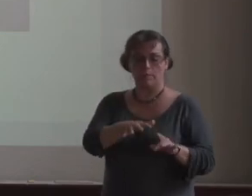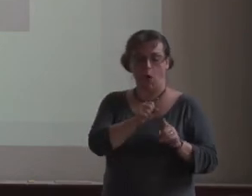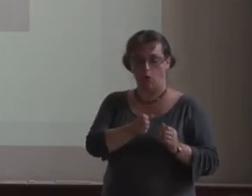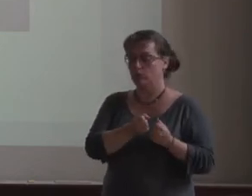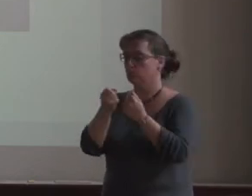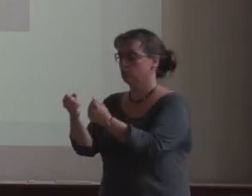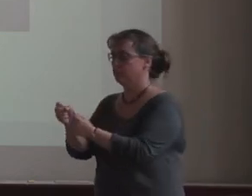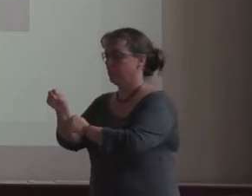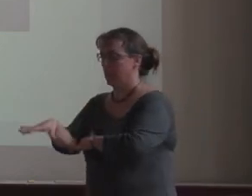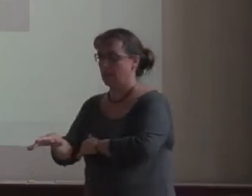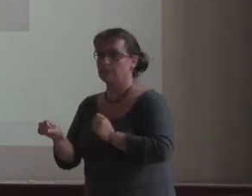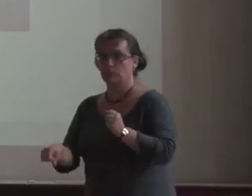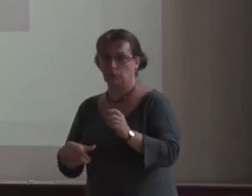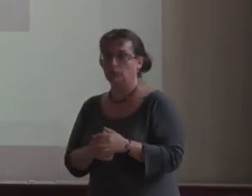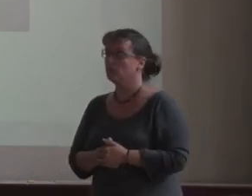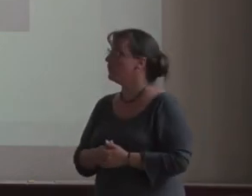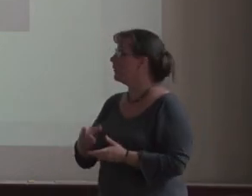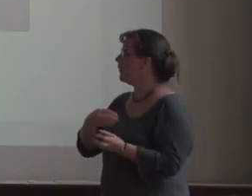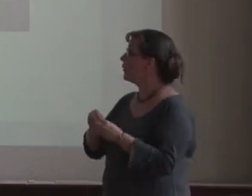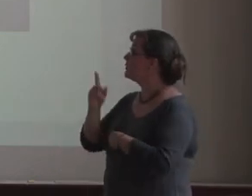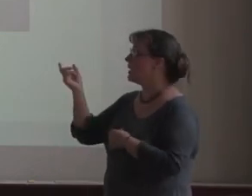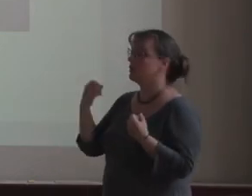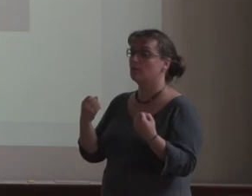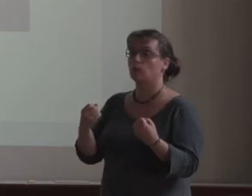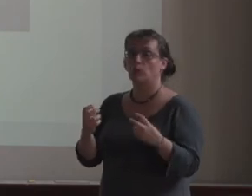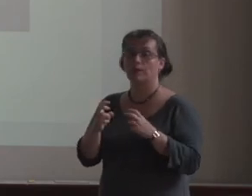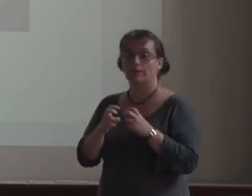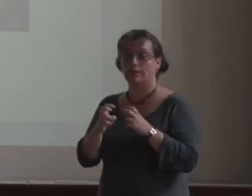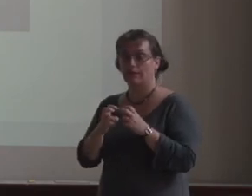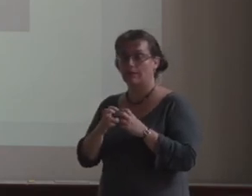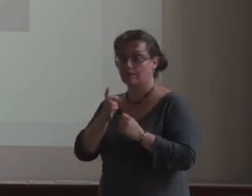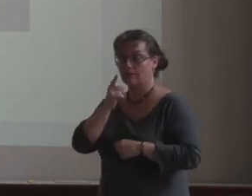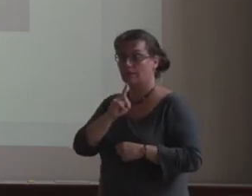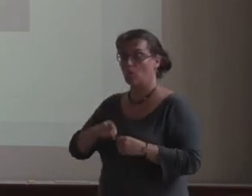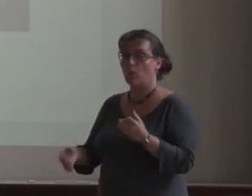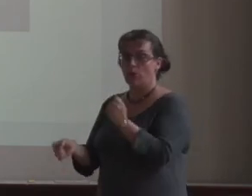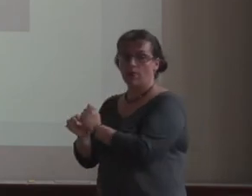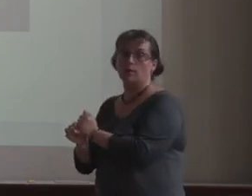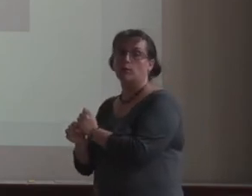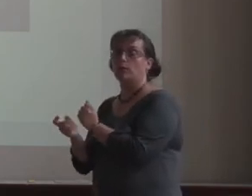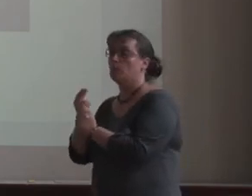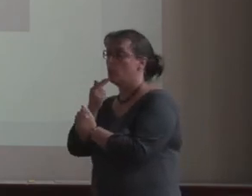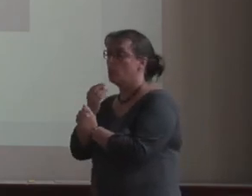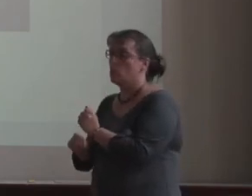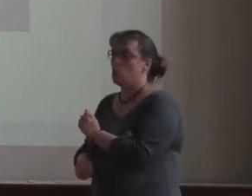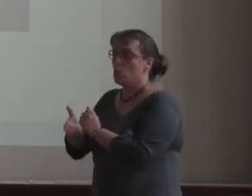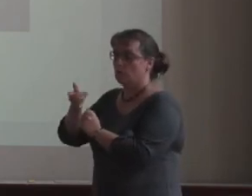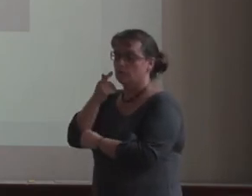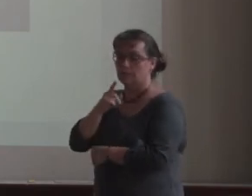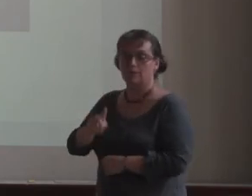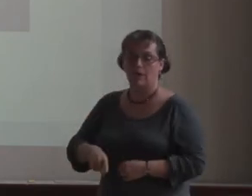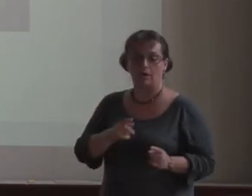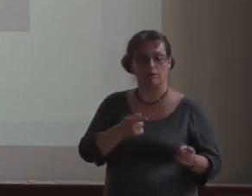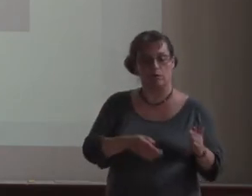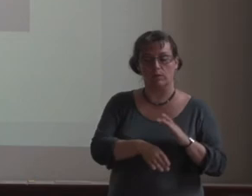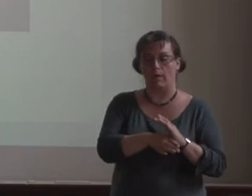B. Alors comme on utilise des voitures électriques, donc qui doivent être chargées, en fait on va d'une station A à